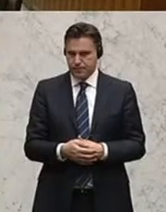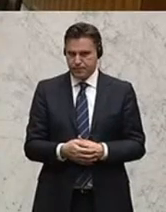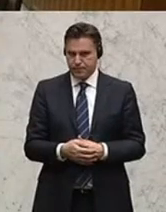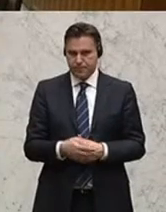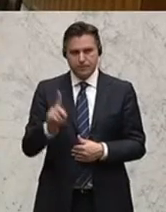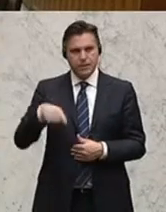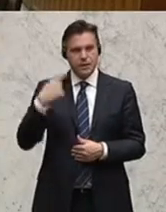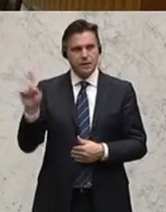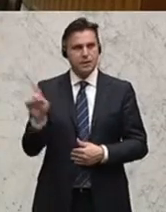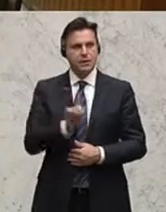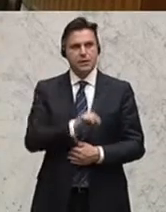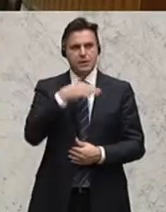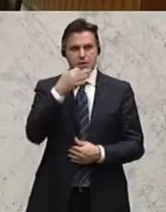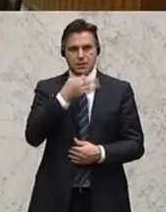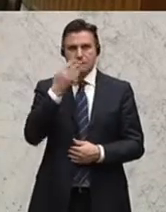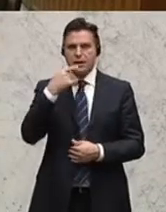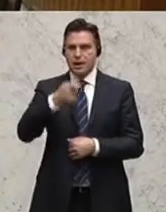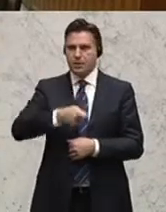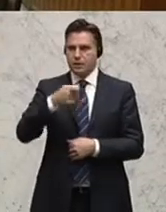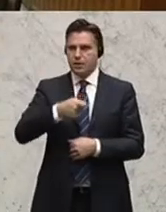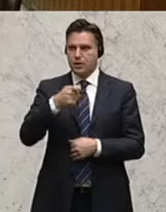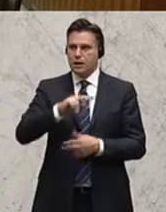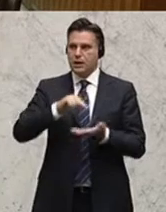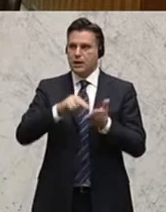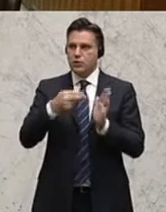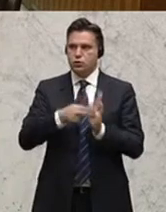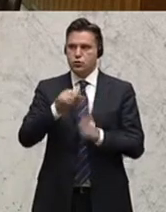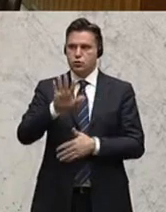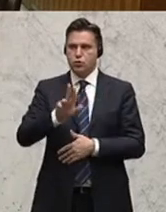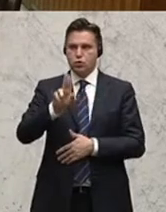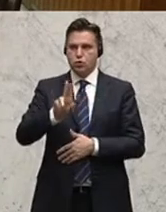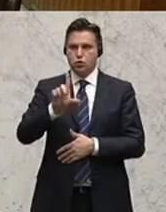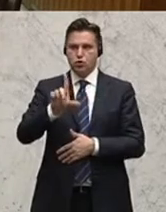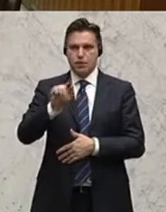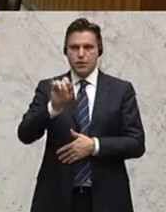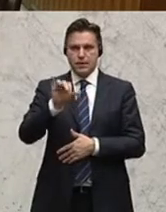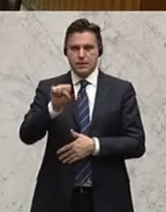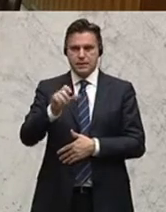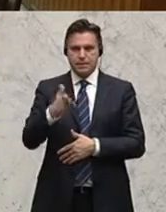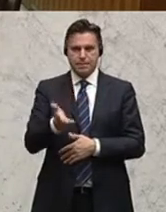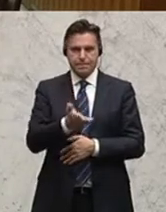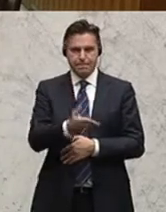Hermann Schultes von der ÖVP ist der nächste Redner. Hermann Schultes.